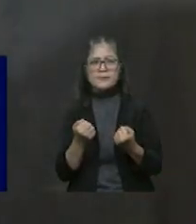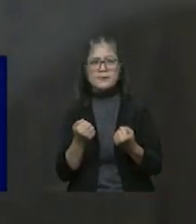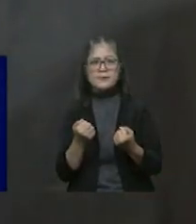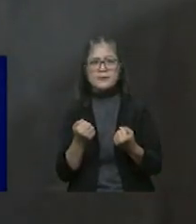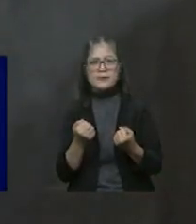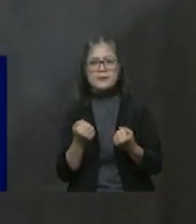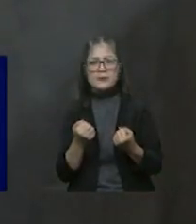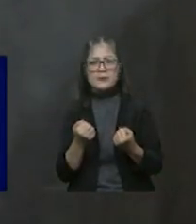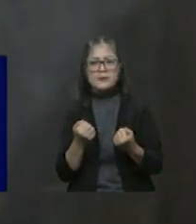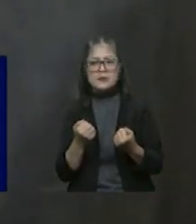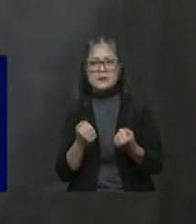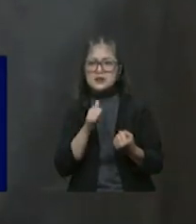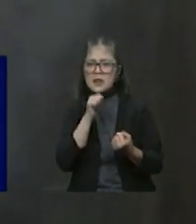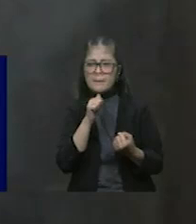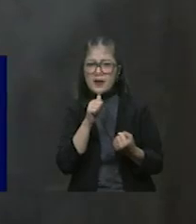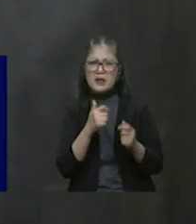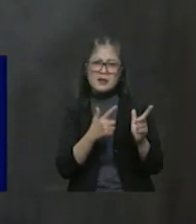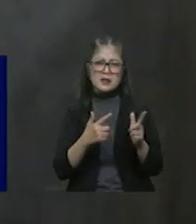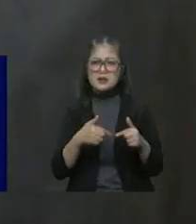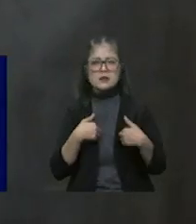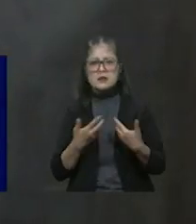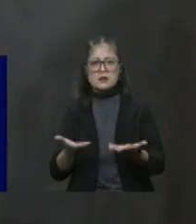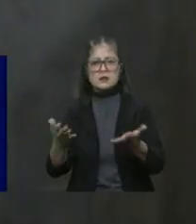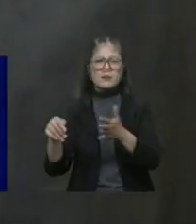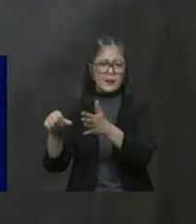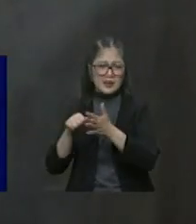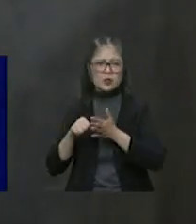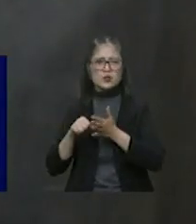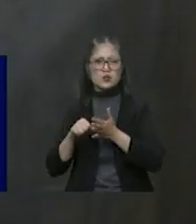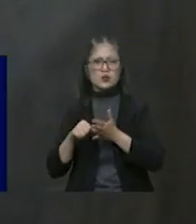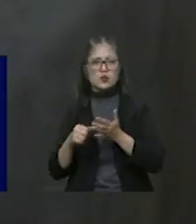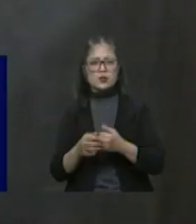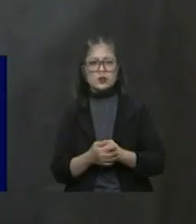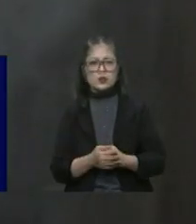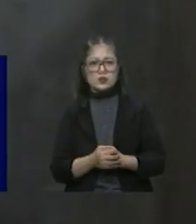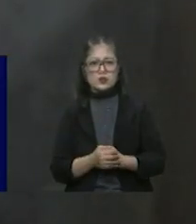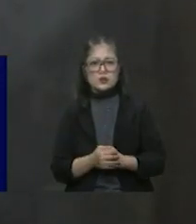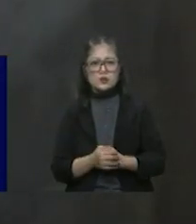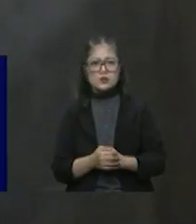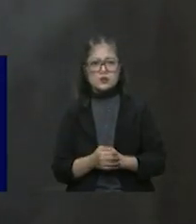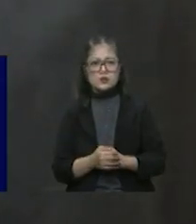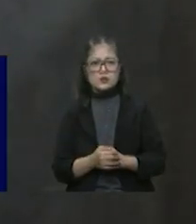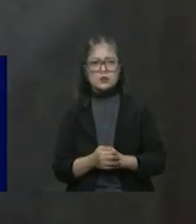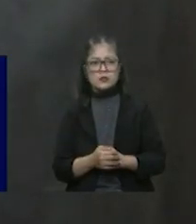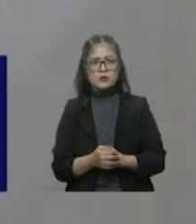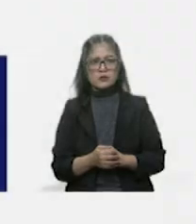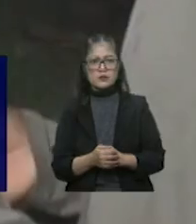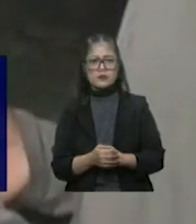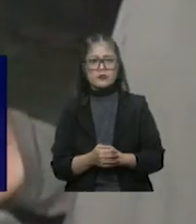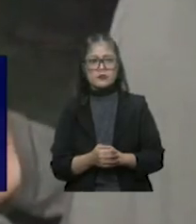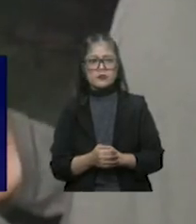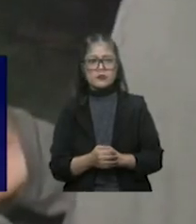Harapan bisaembantu apa yang ditima oleh keluarga keponakan